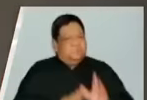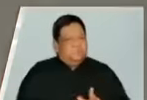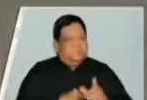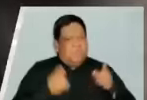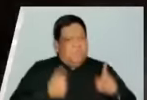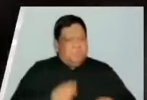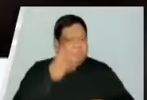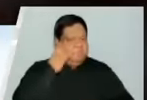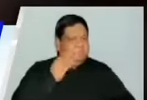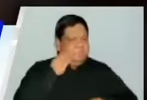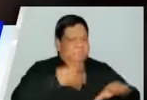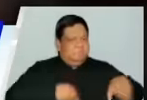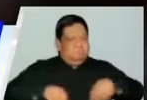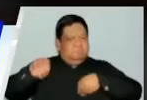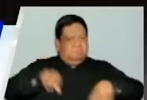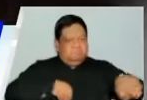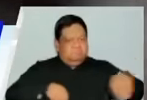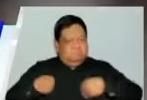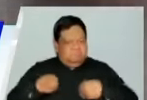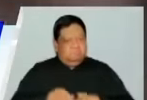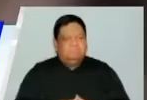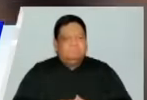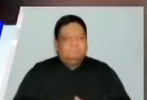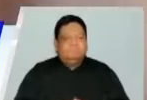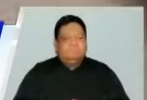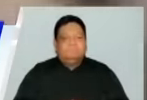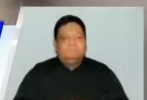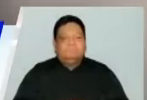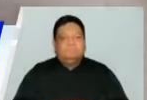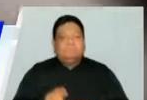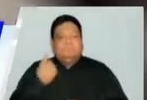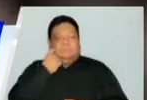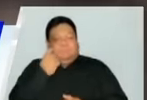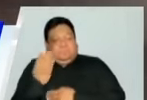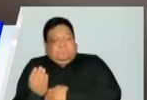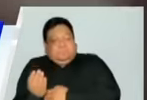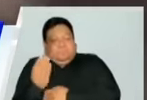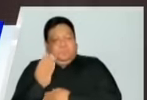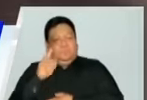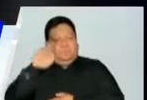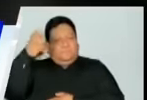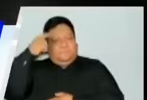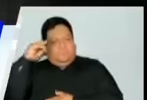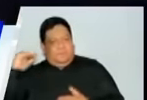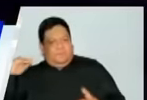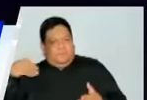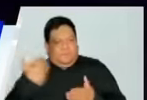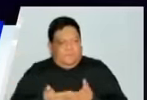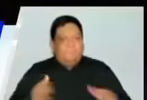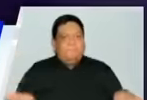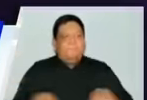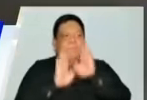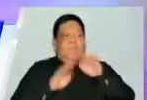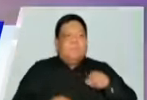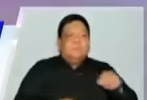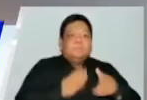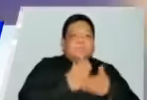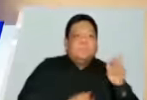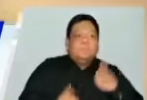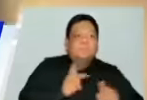Sakto ang pagdating ng mga tropa ng gobyerno kaninang madaling araw. Kaya naharang ang ilang lumalabas ng compound. Pala yung susi ng sakyan.